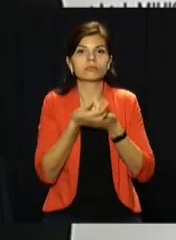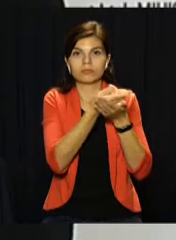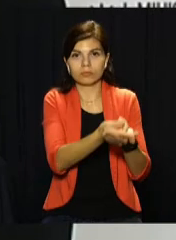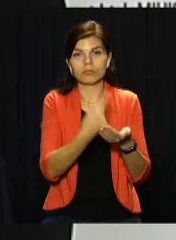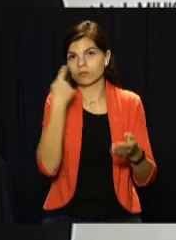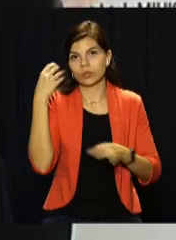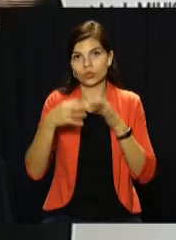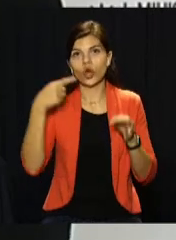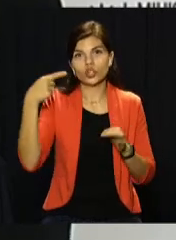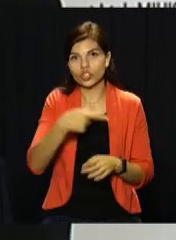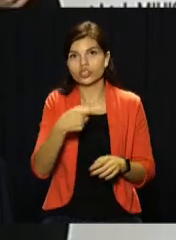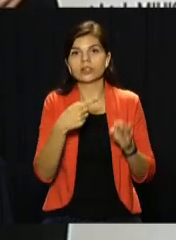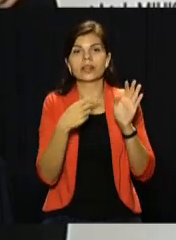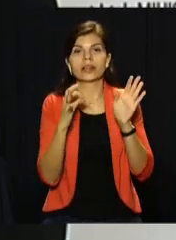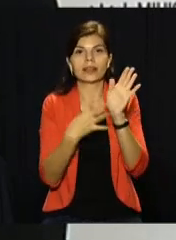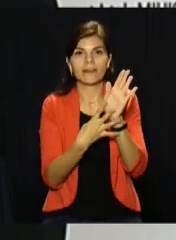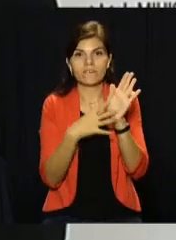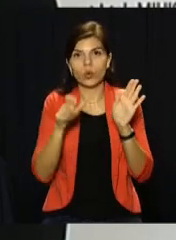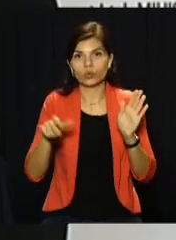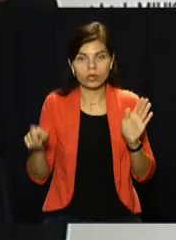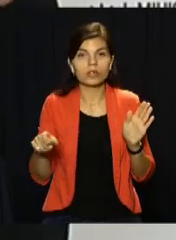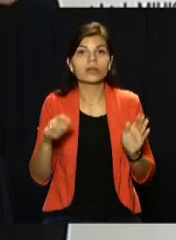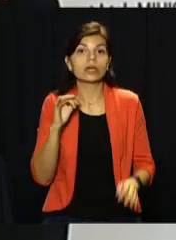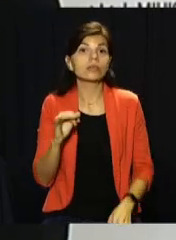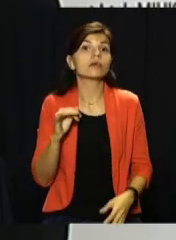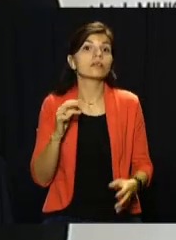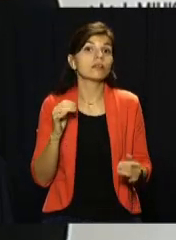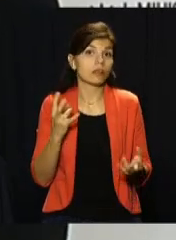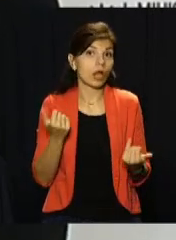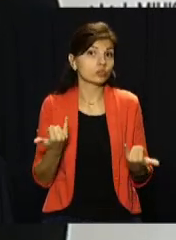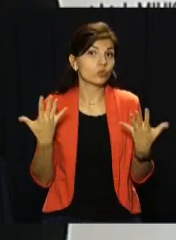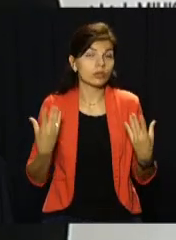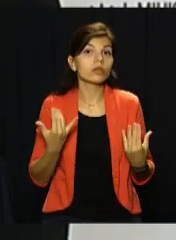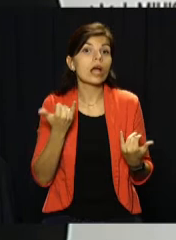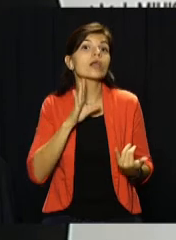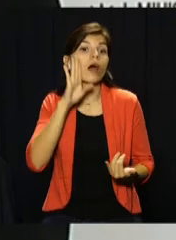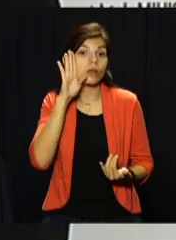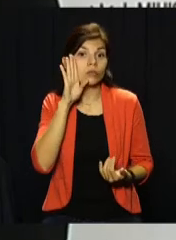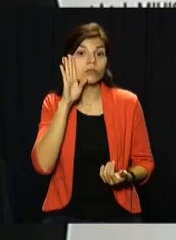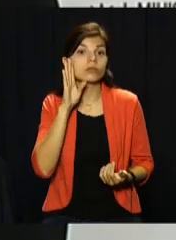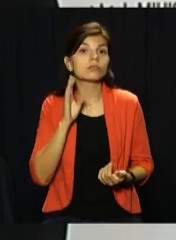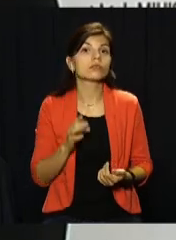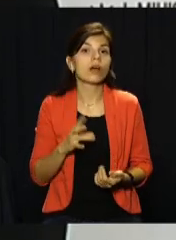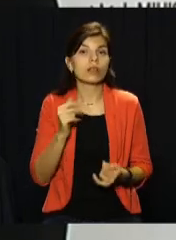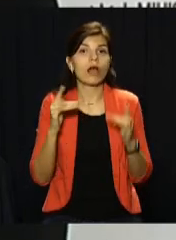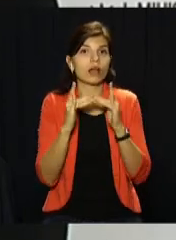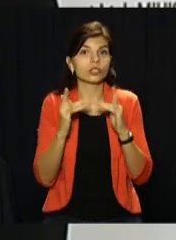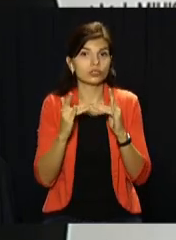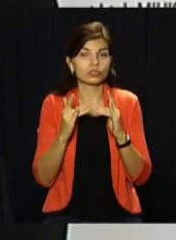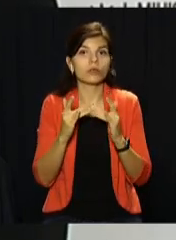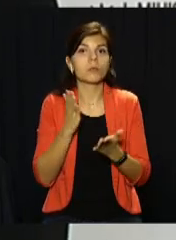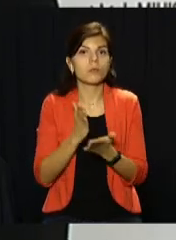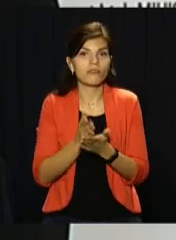добу 1009 людей. І на сьогоднішній ранок на ліжко